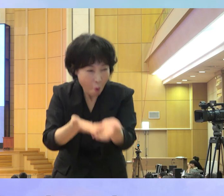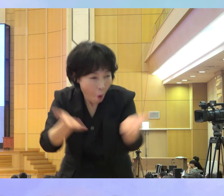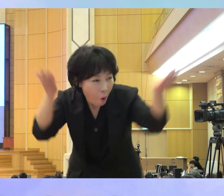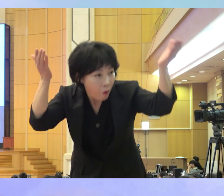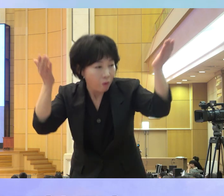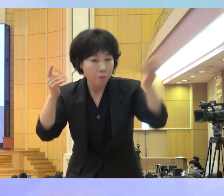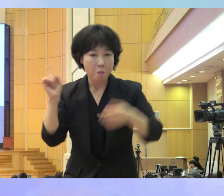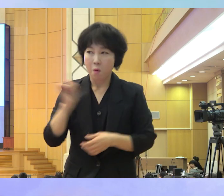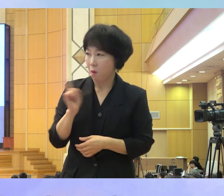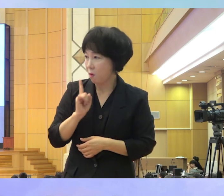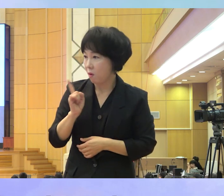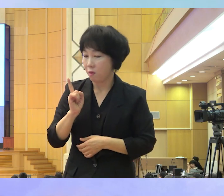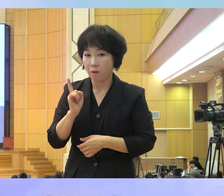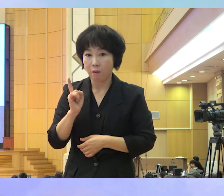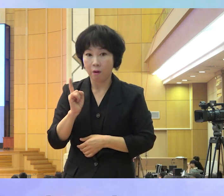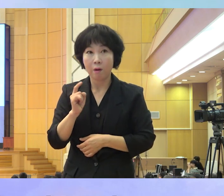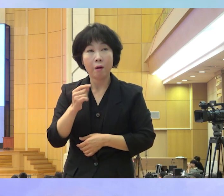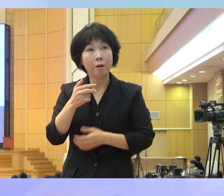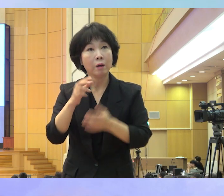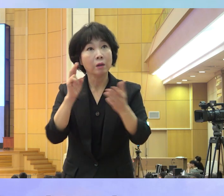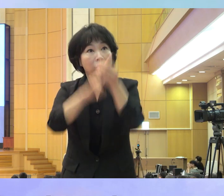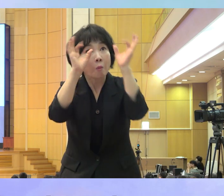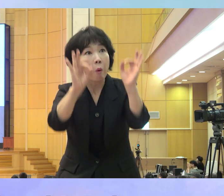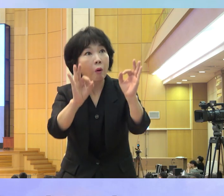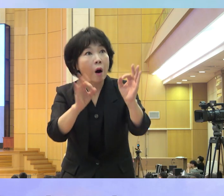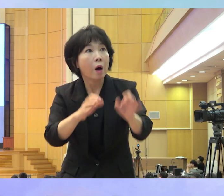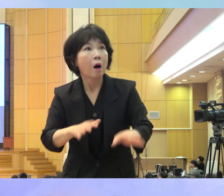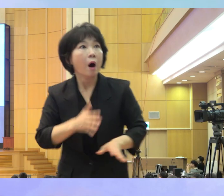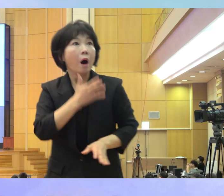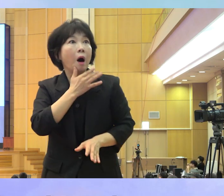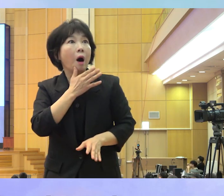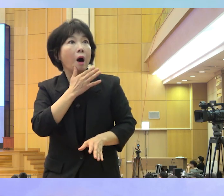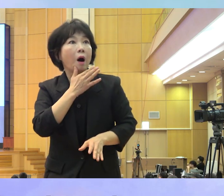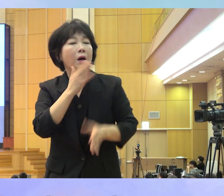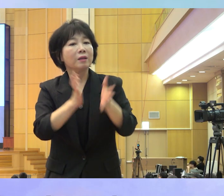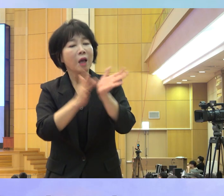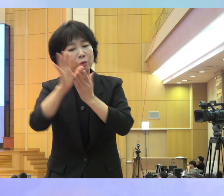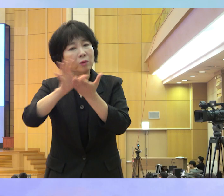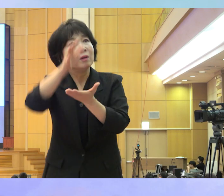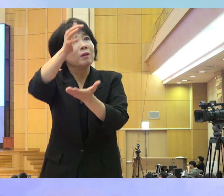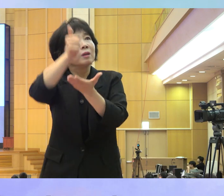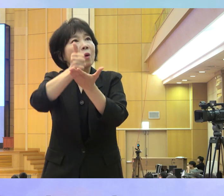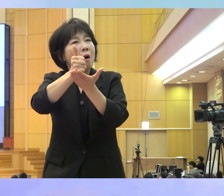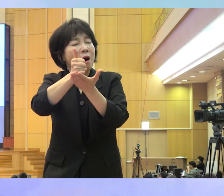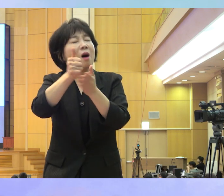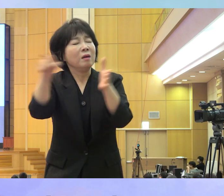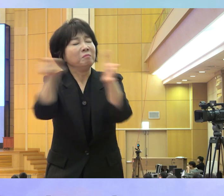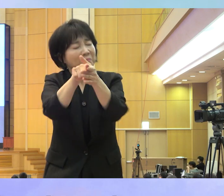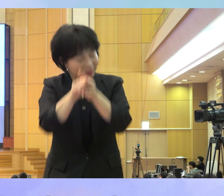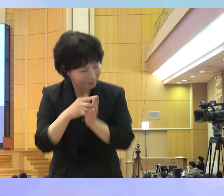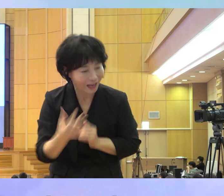통해서라도 주님을 믿을 때 그리스도로 믿는 신앙이 되길 바랍니다.